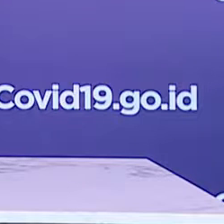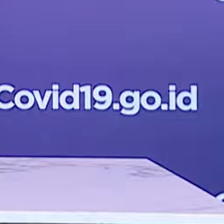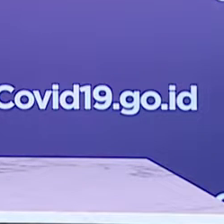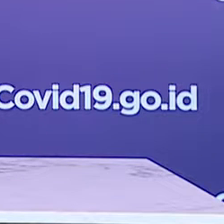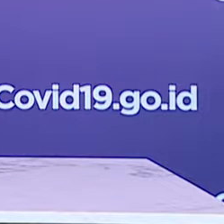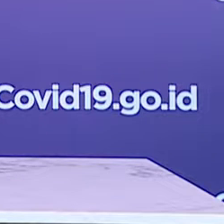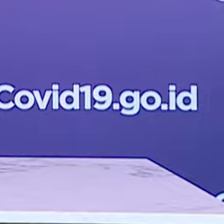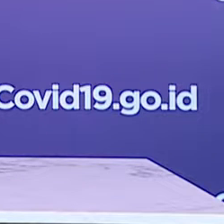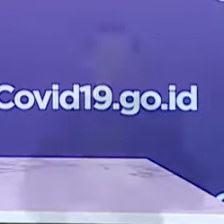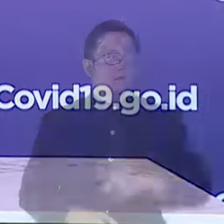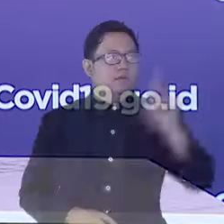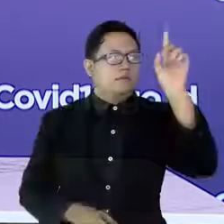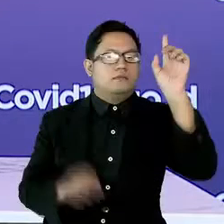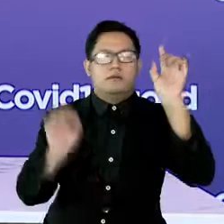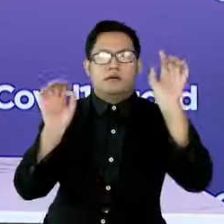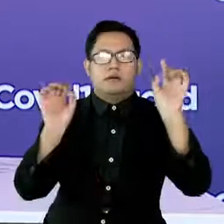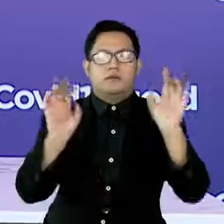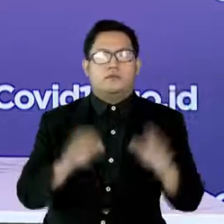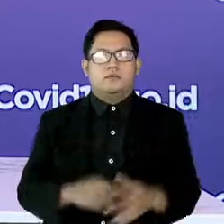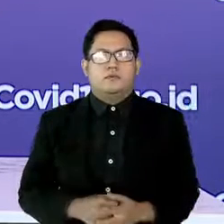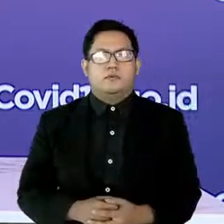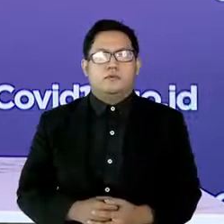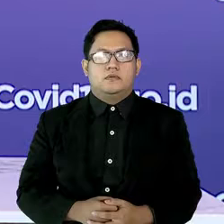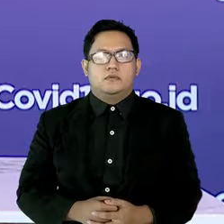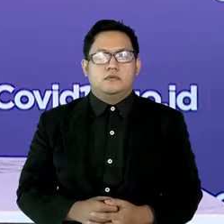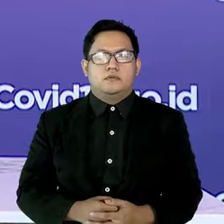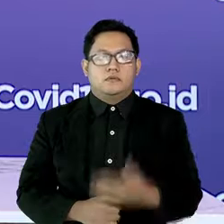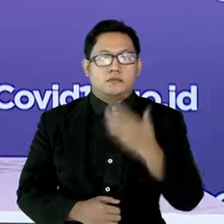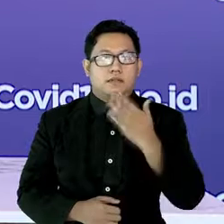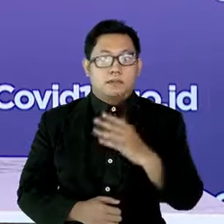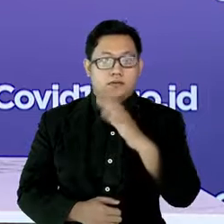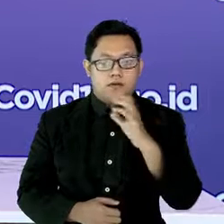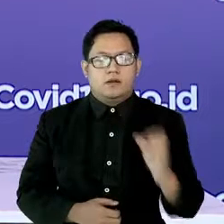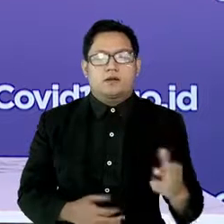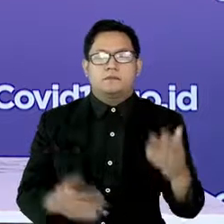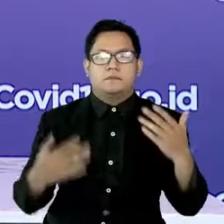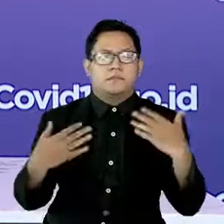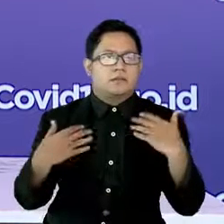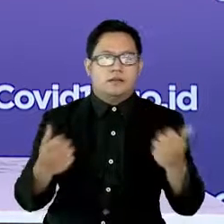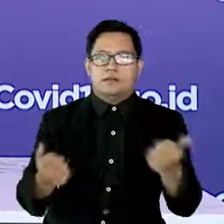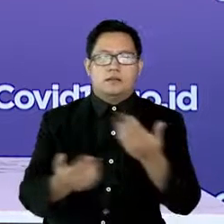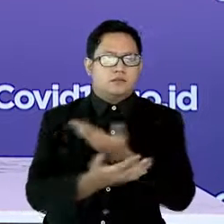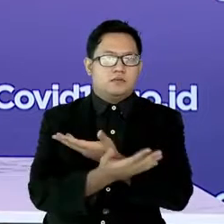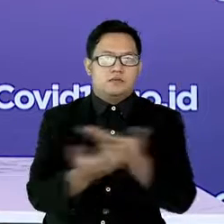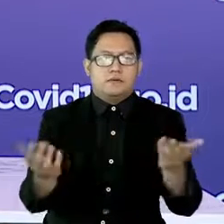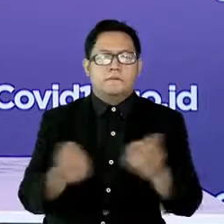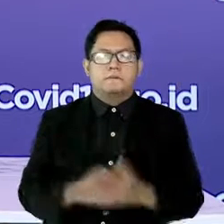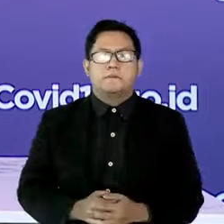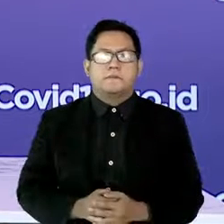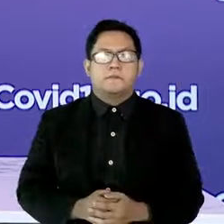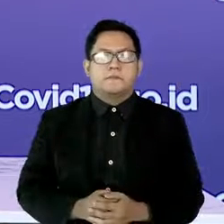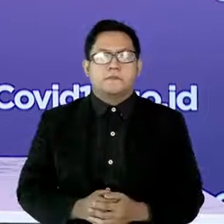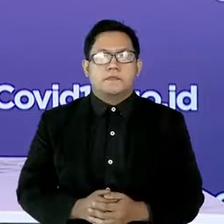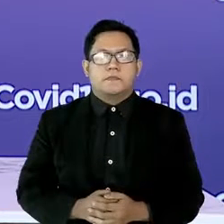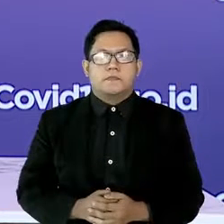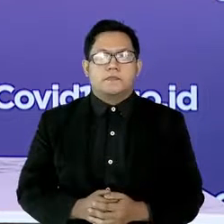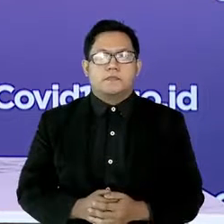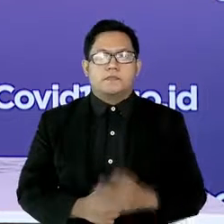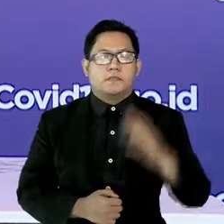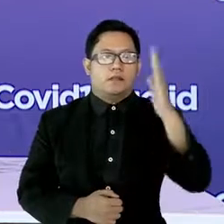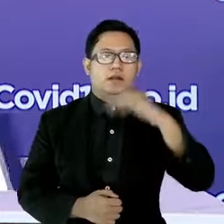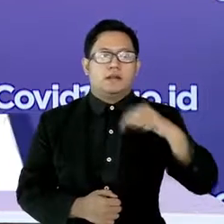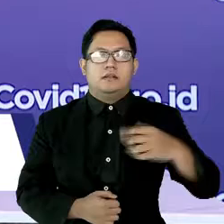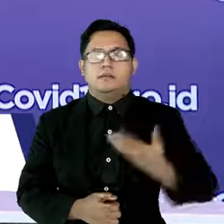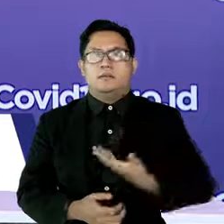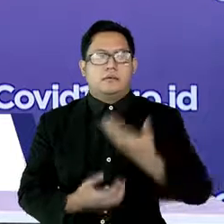Hai assalamualaikum warahmatullahi wabarakatuh selamat sore salam sejahtera untuk kita semuanya Hari ini saya